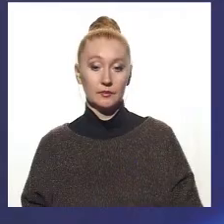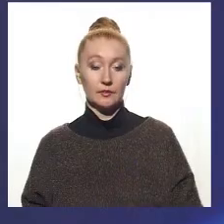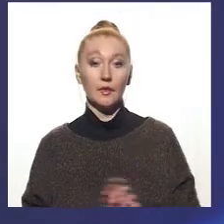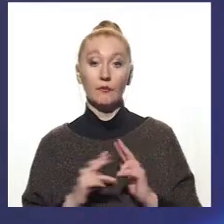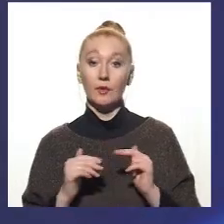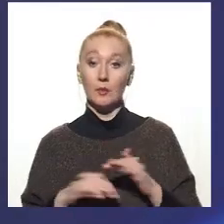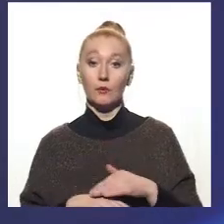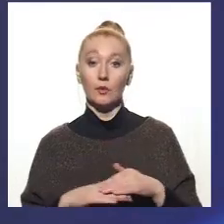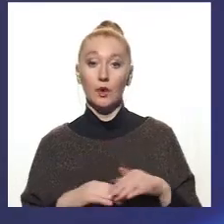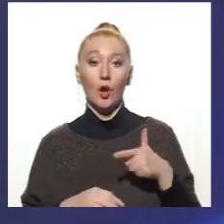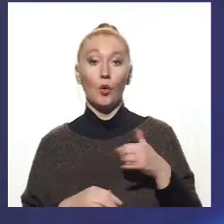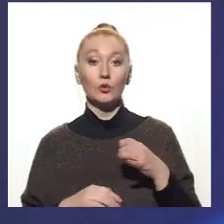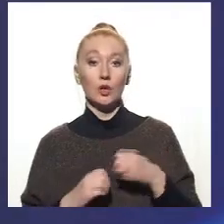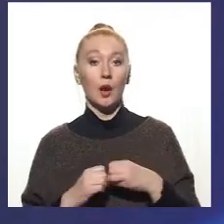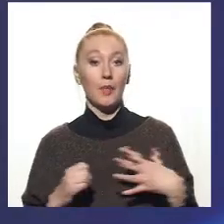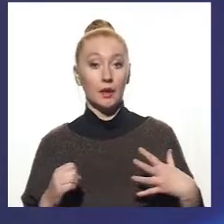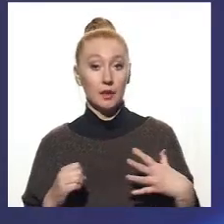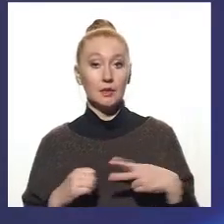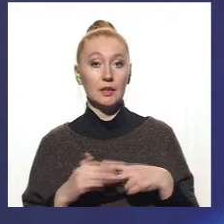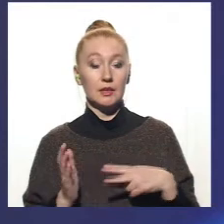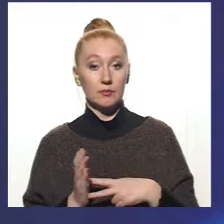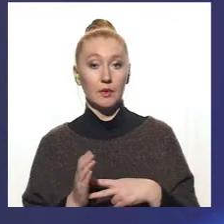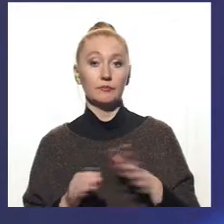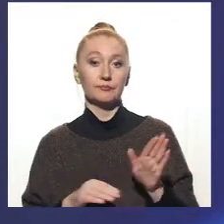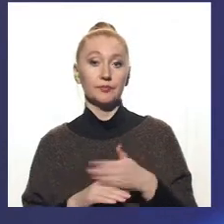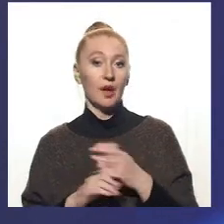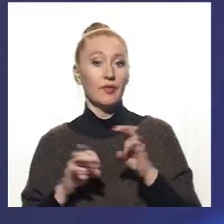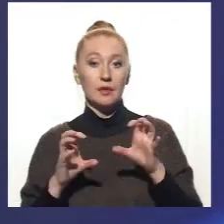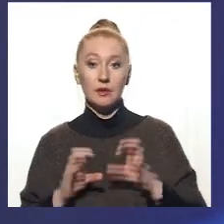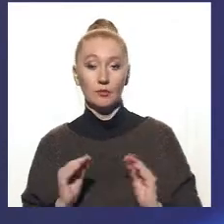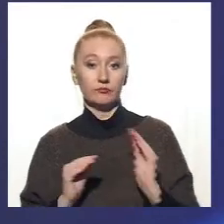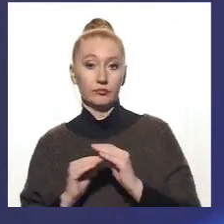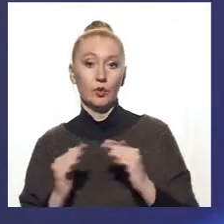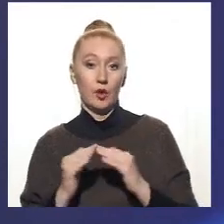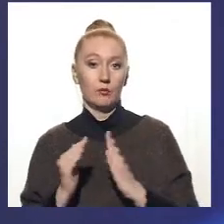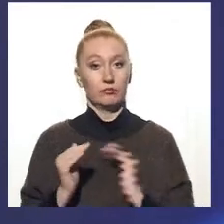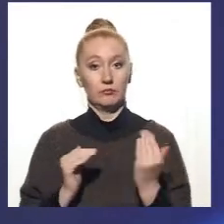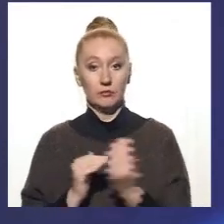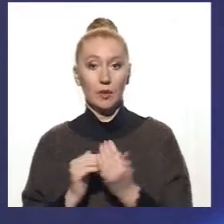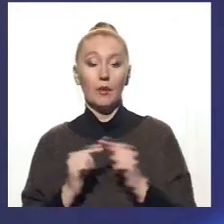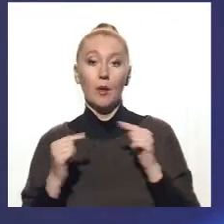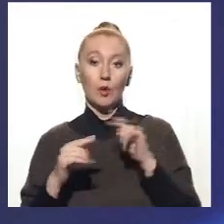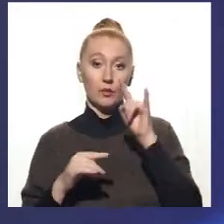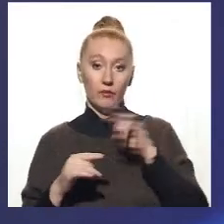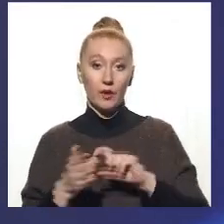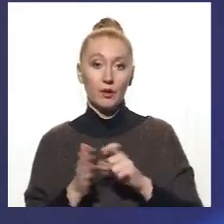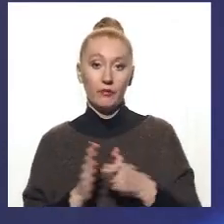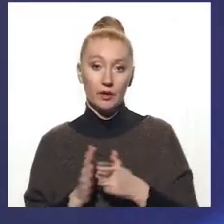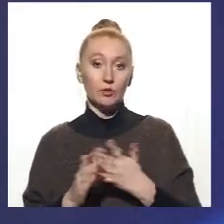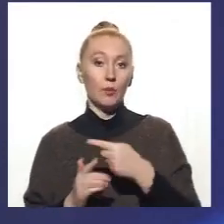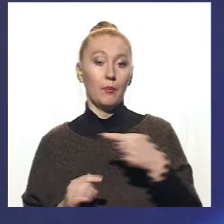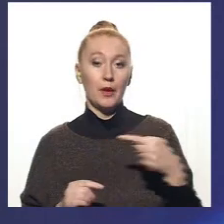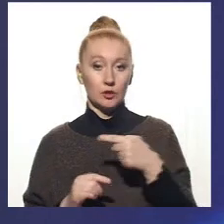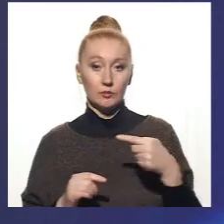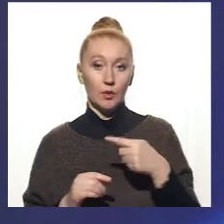У Дніпрі на вулиці Олеся Гончара, 15-17, демонтували незаконну прибудову. Її встановили навпроти вікон квартири, що знаходиться на